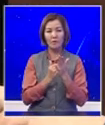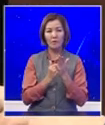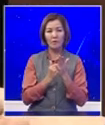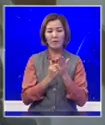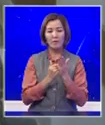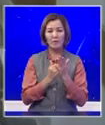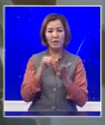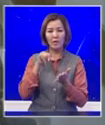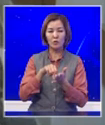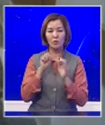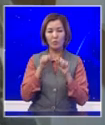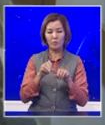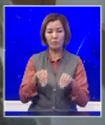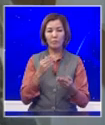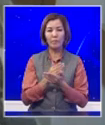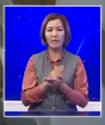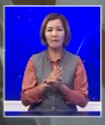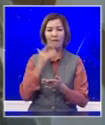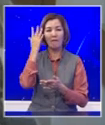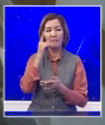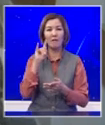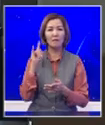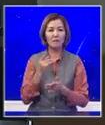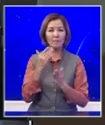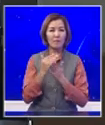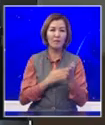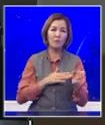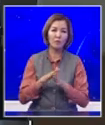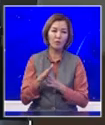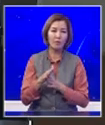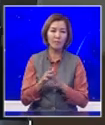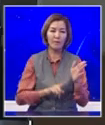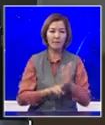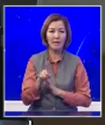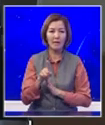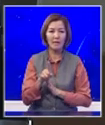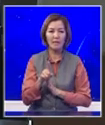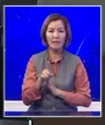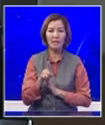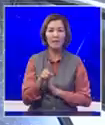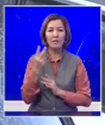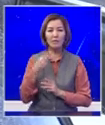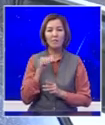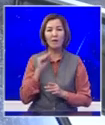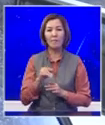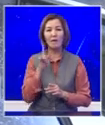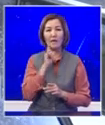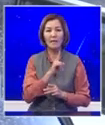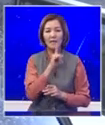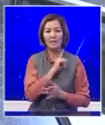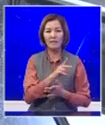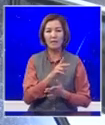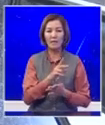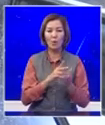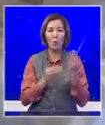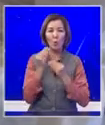мүмкіндік болады. Аңсаған сәби бағдарламасы жүзеге асырыла бастағалы бері мәміс есебінен 20 мыңға жуға елге экстракорпоралды